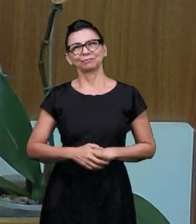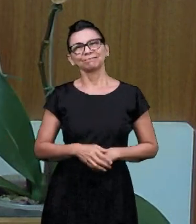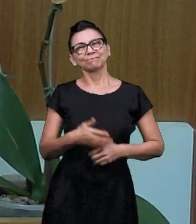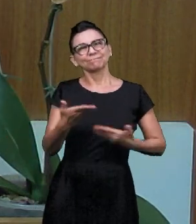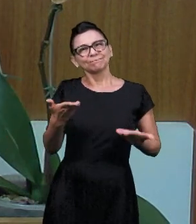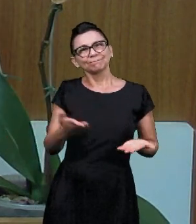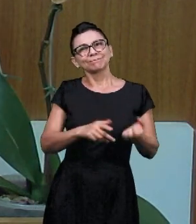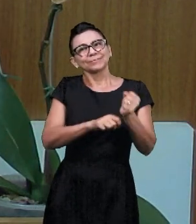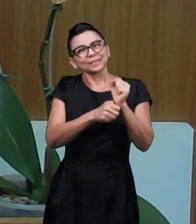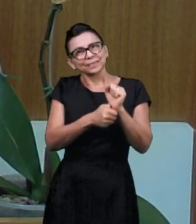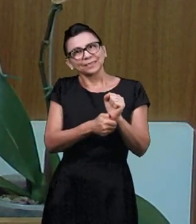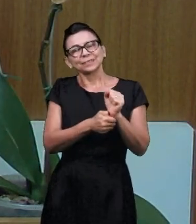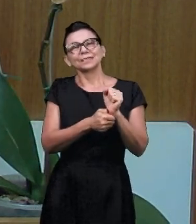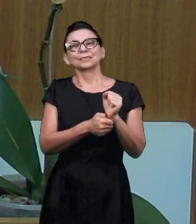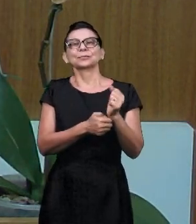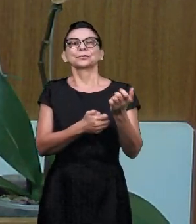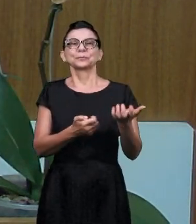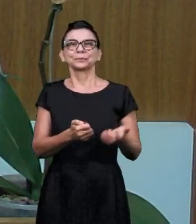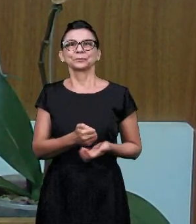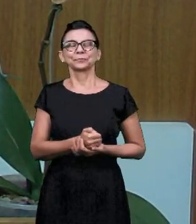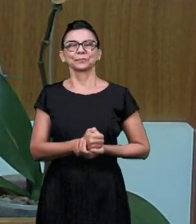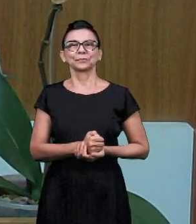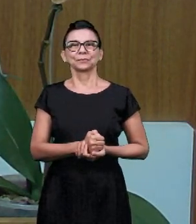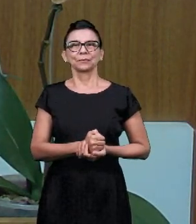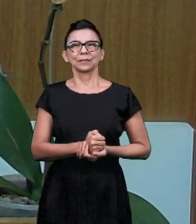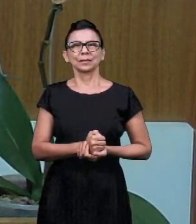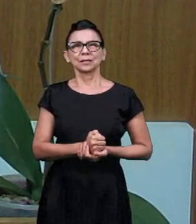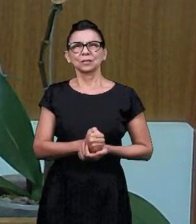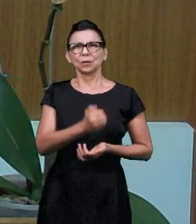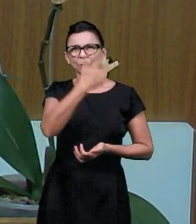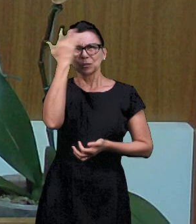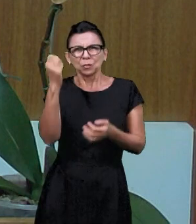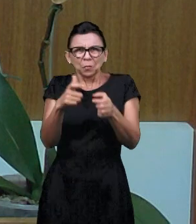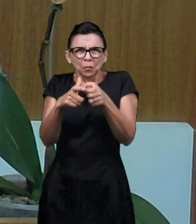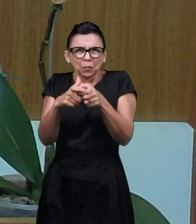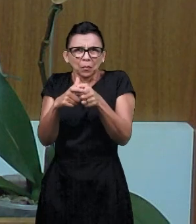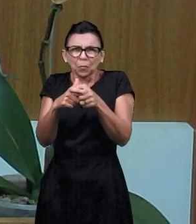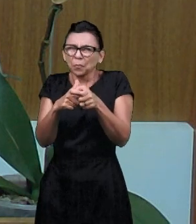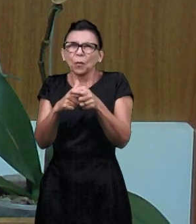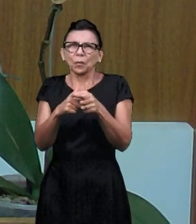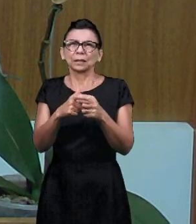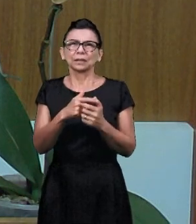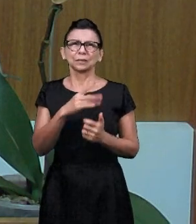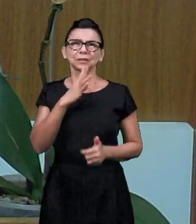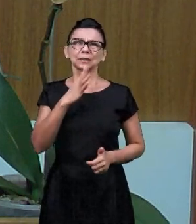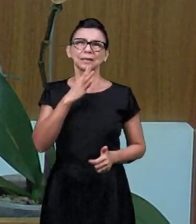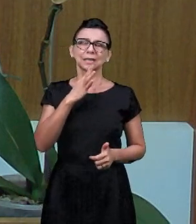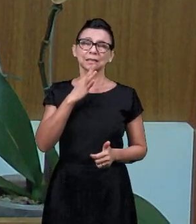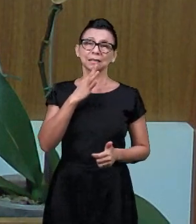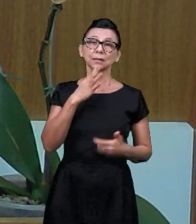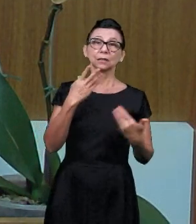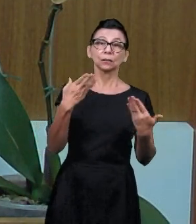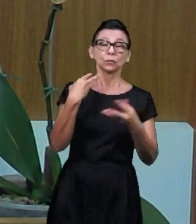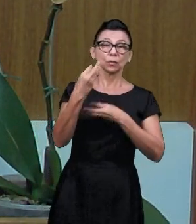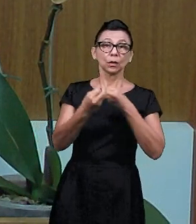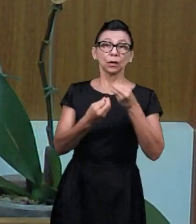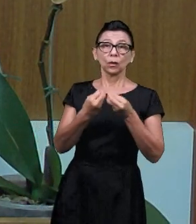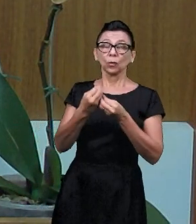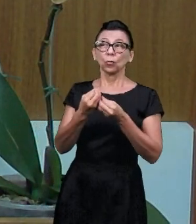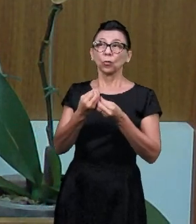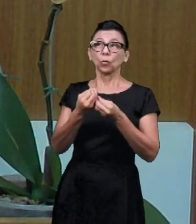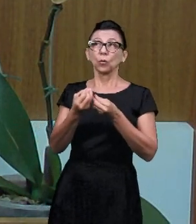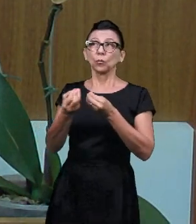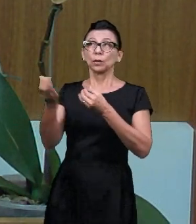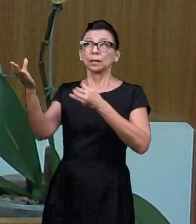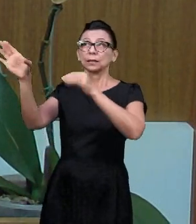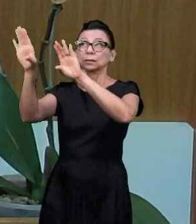savent. Donc, du fait qu'elle vient de l'éternité, elle n'a pas le temps. C'est pour cela qu'elle est appelée